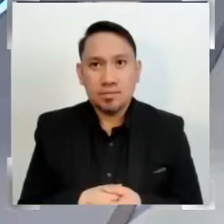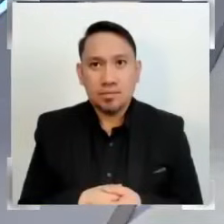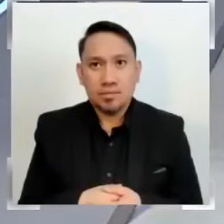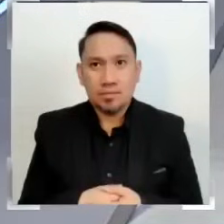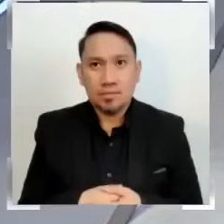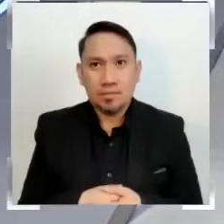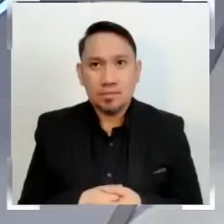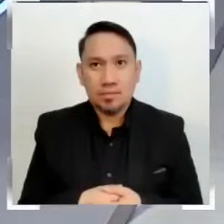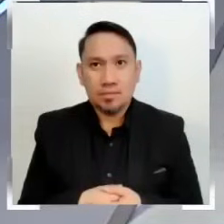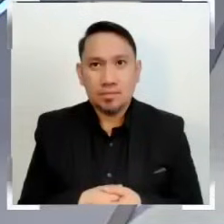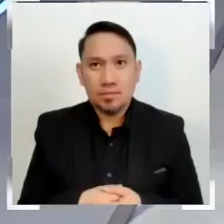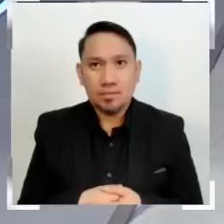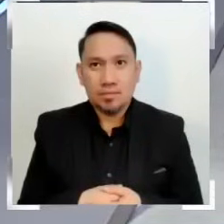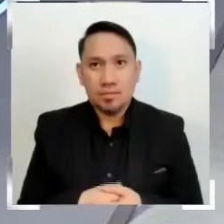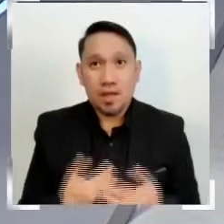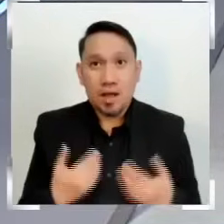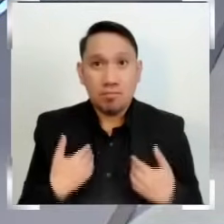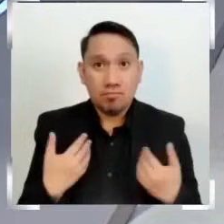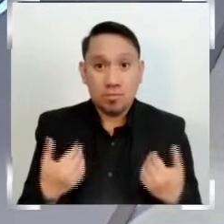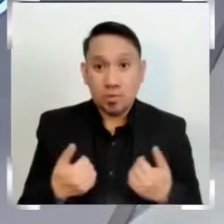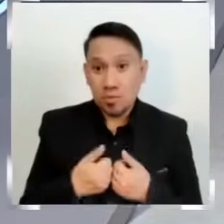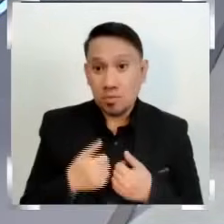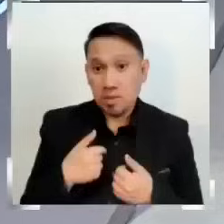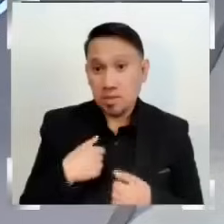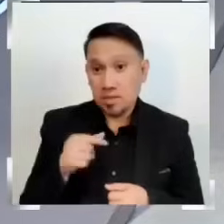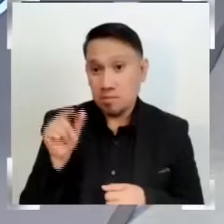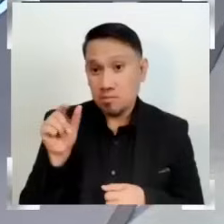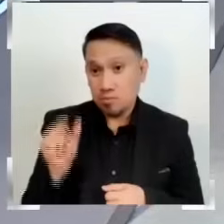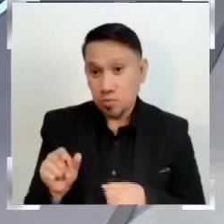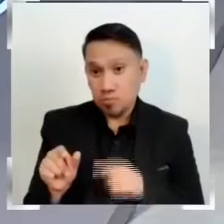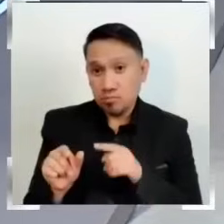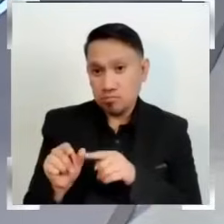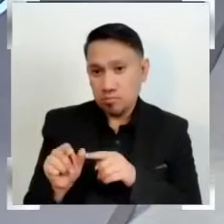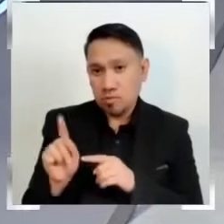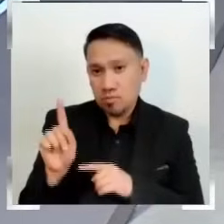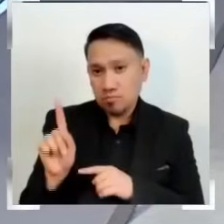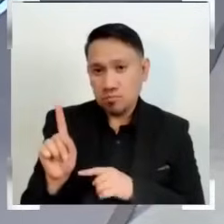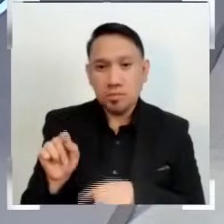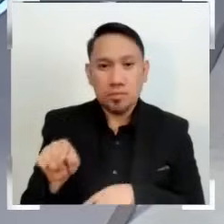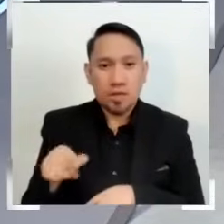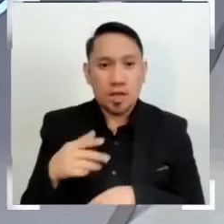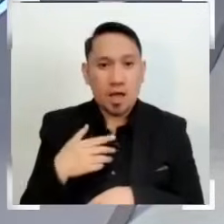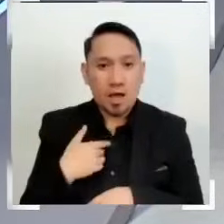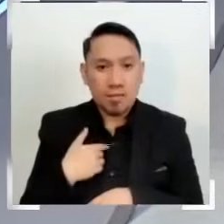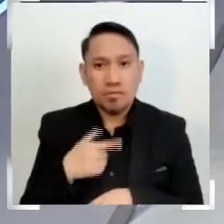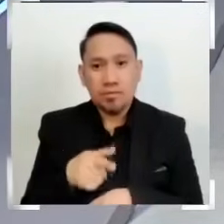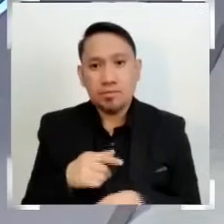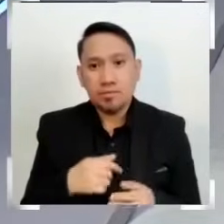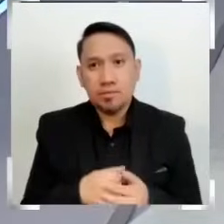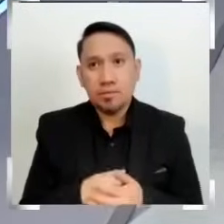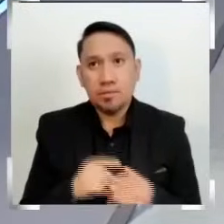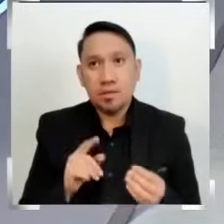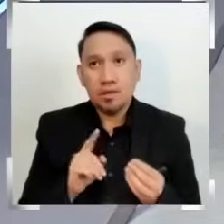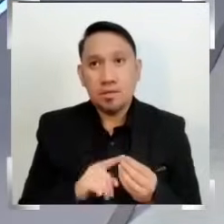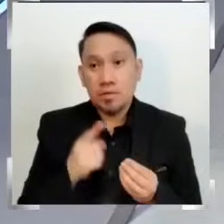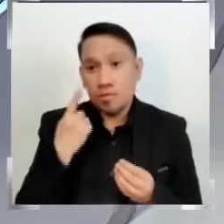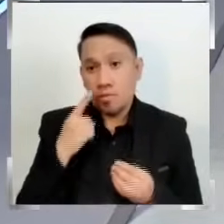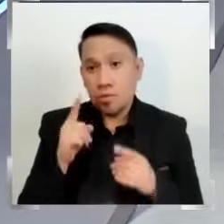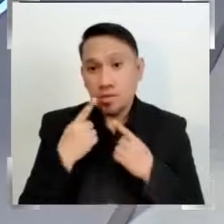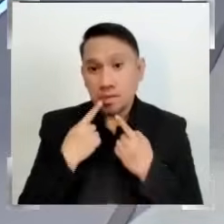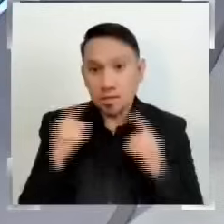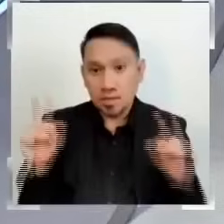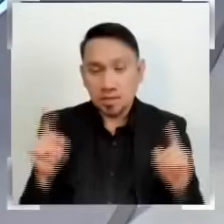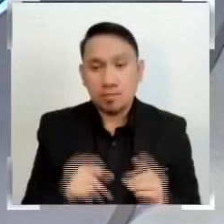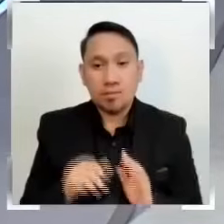Sa kabila ng mga hinarap na hamon, may isang individual na may tuturing na susi ng GMA Network sa mga natamu nitong tagumpay. Si